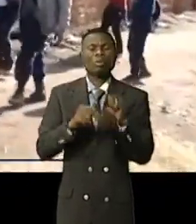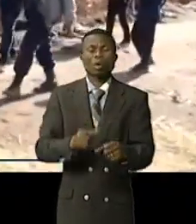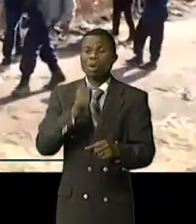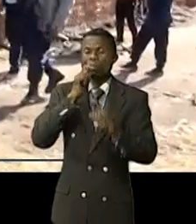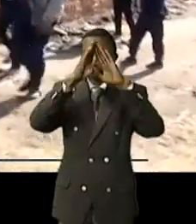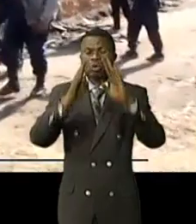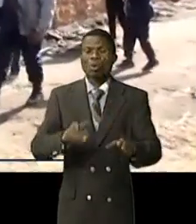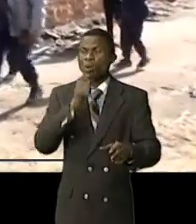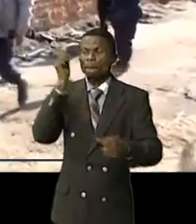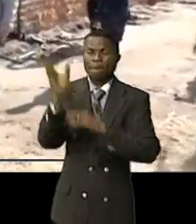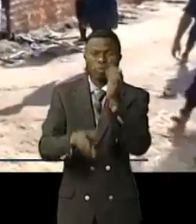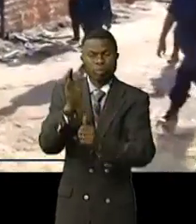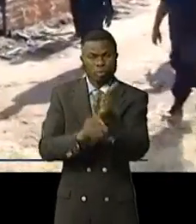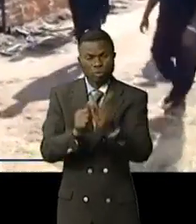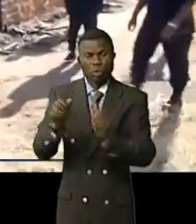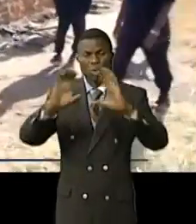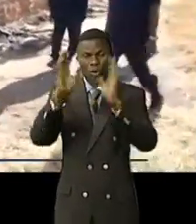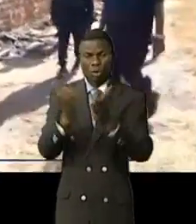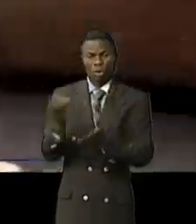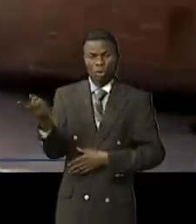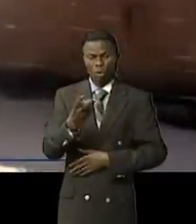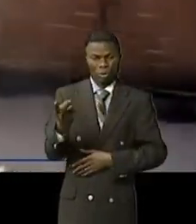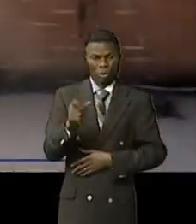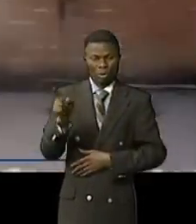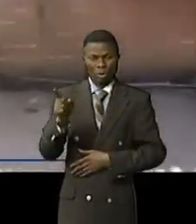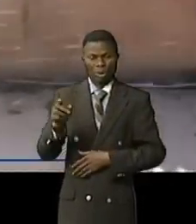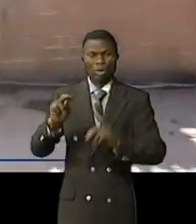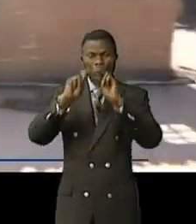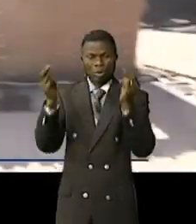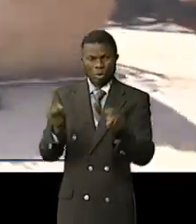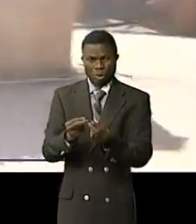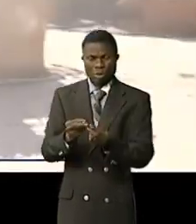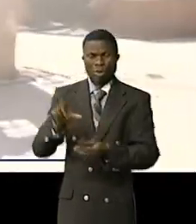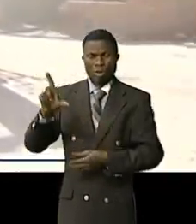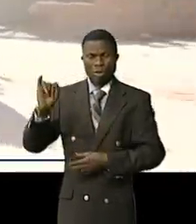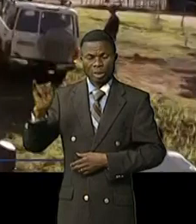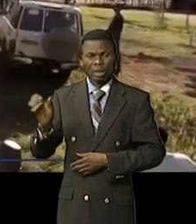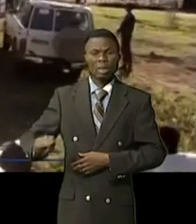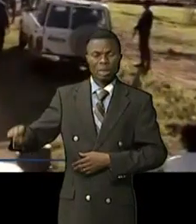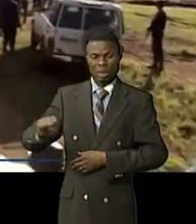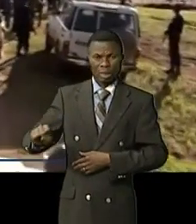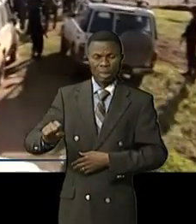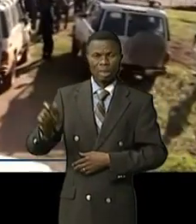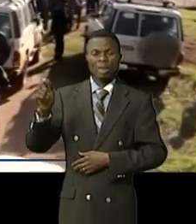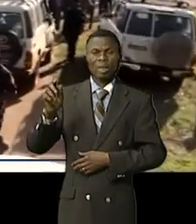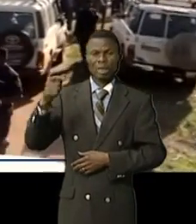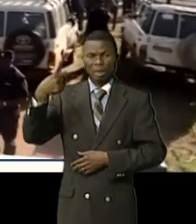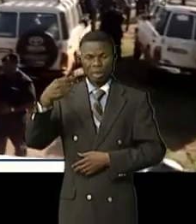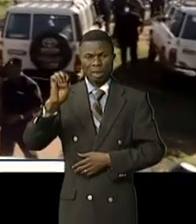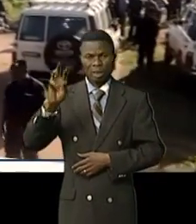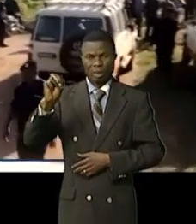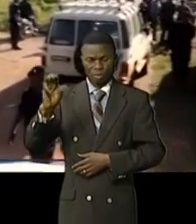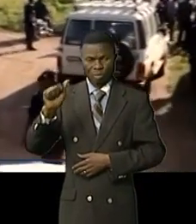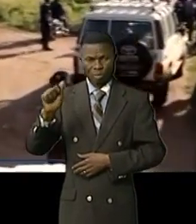cases et des déplacés internes entre deux communautés, Ngbaka et Ngbandi, des groupements Lingotebe, secteur de Bowassé, territoire de Gemena, et le groupement